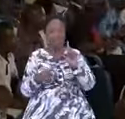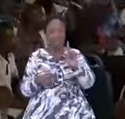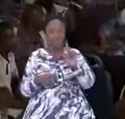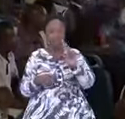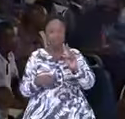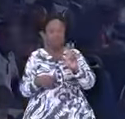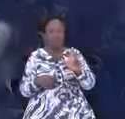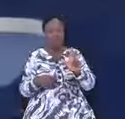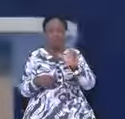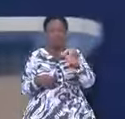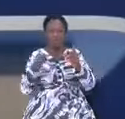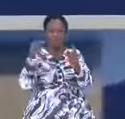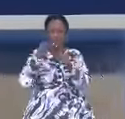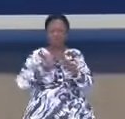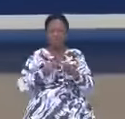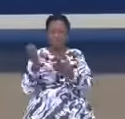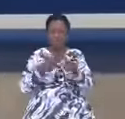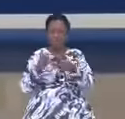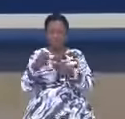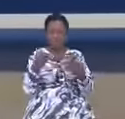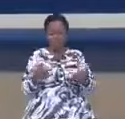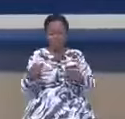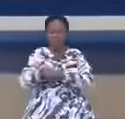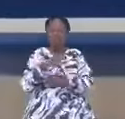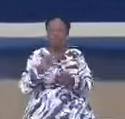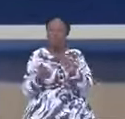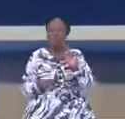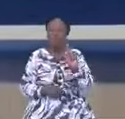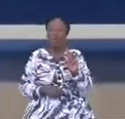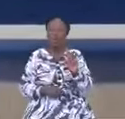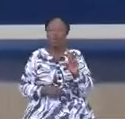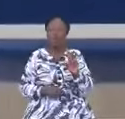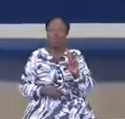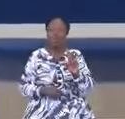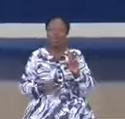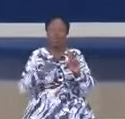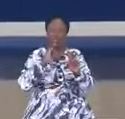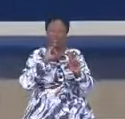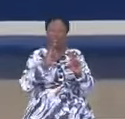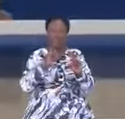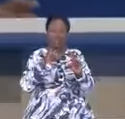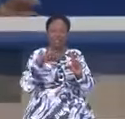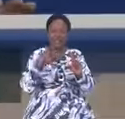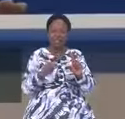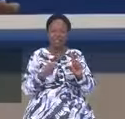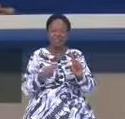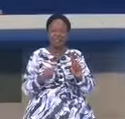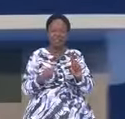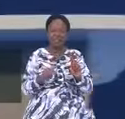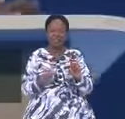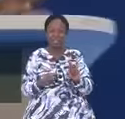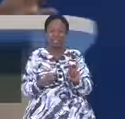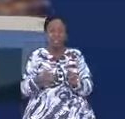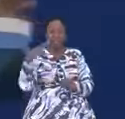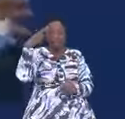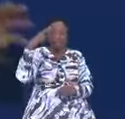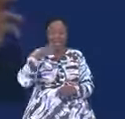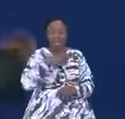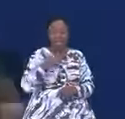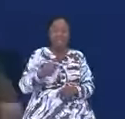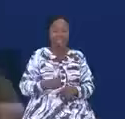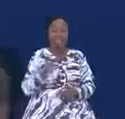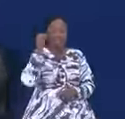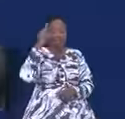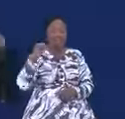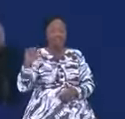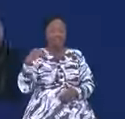donne ce soit premier roman la cause et la compréhension des souffrances de l'homme pourquoi